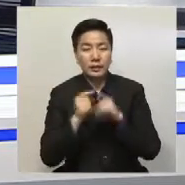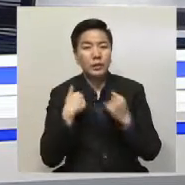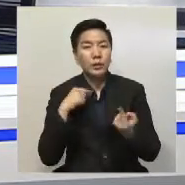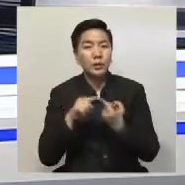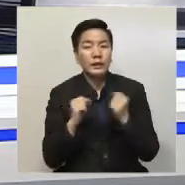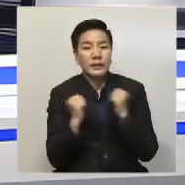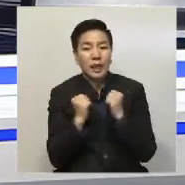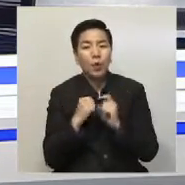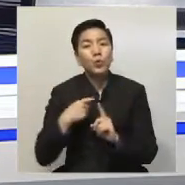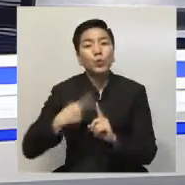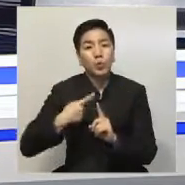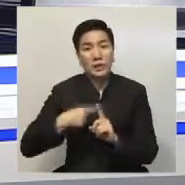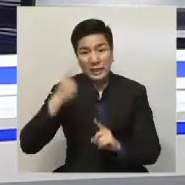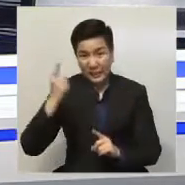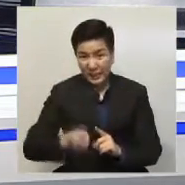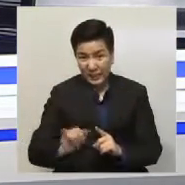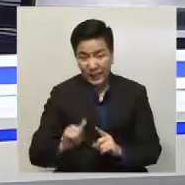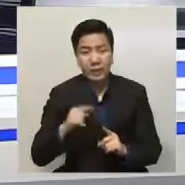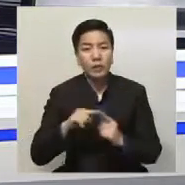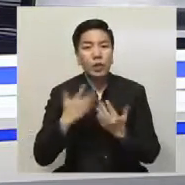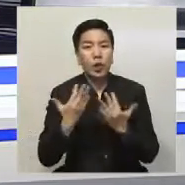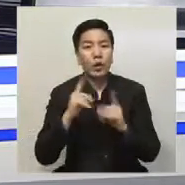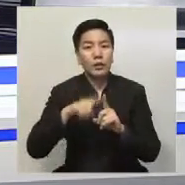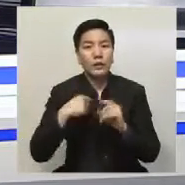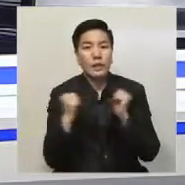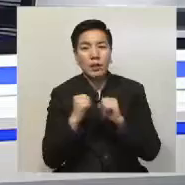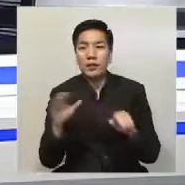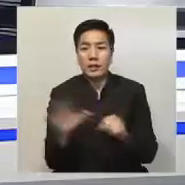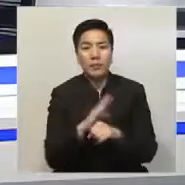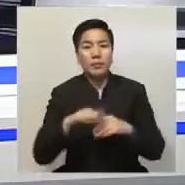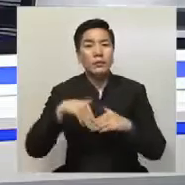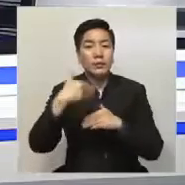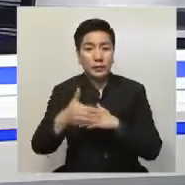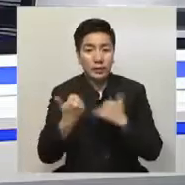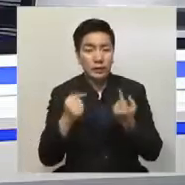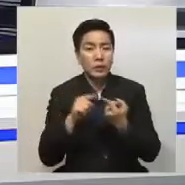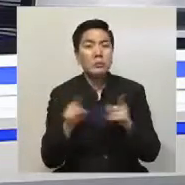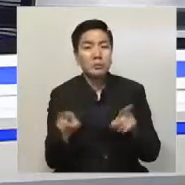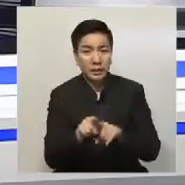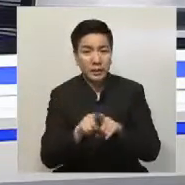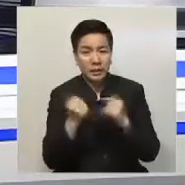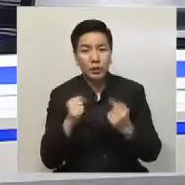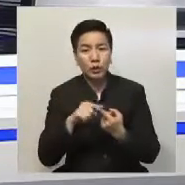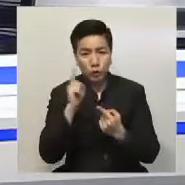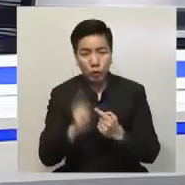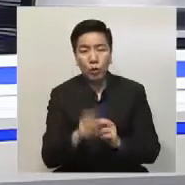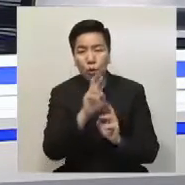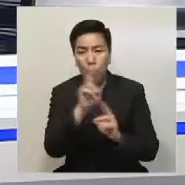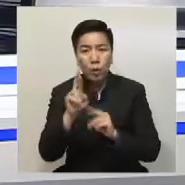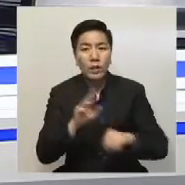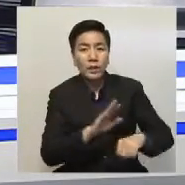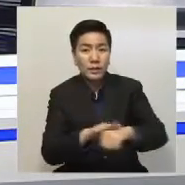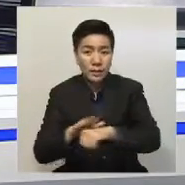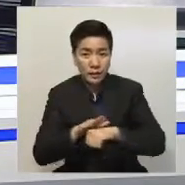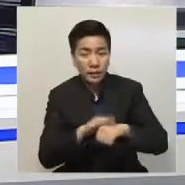เรียกว่าเป็นอากาศหนาวชั่วคราวก่อนจะก้าวเข้าถึงฤดูหนาวอย่างเต็มตัวแต่ในขณะเดียวกันค่ะวันนี้ยังคงต้องเฝ้าระวังแล้วก็เ